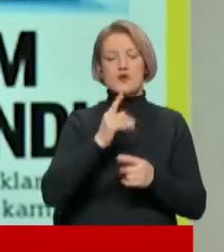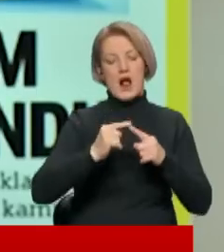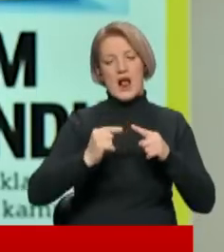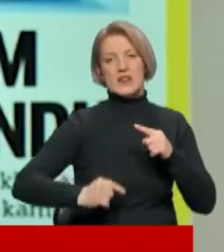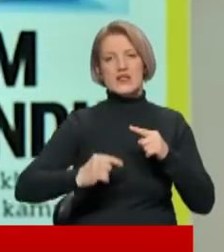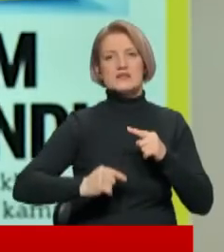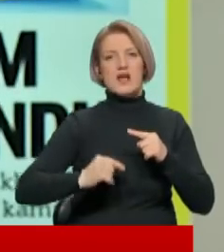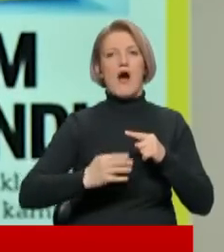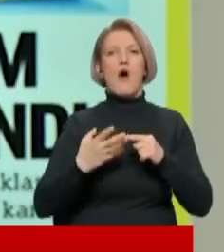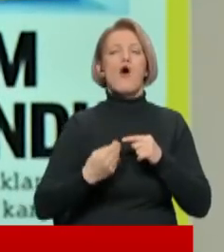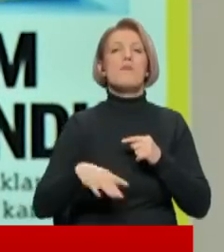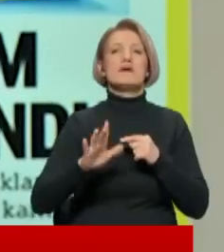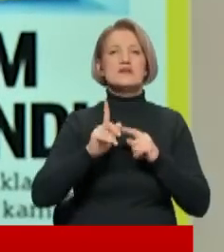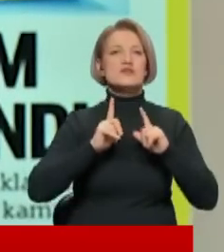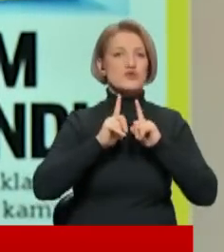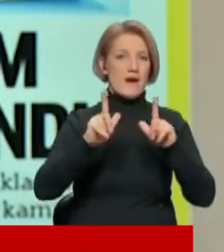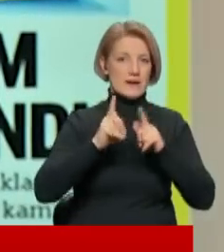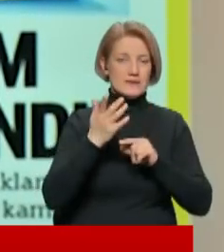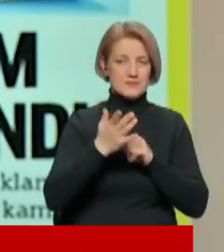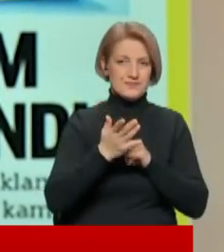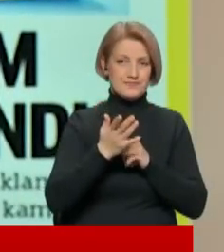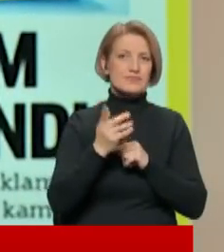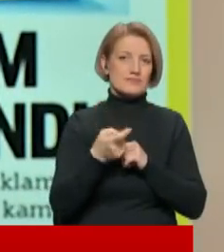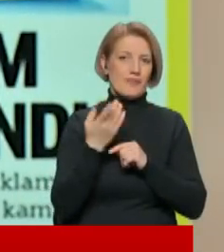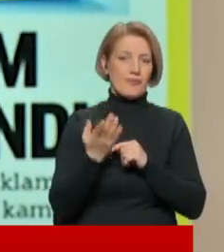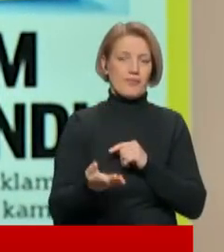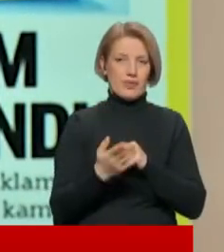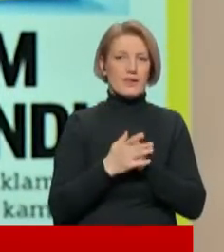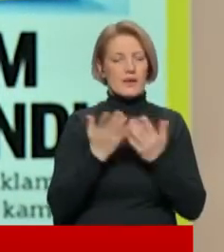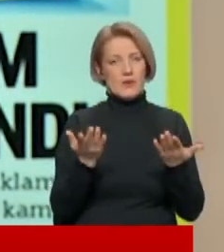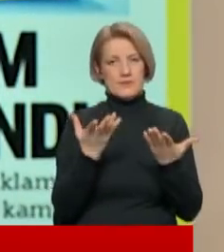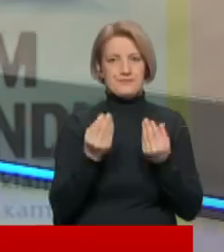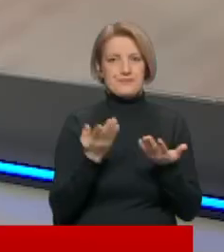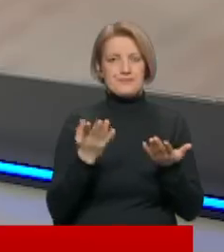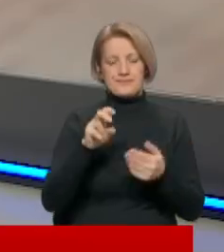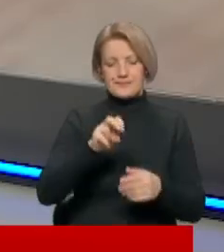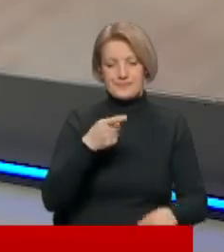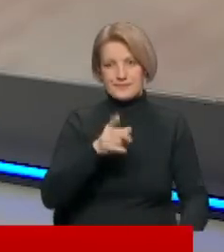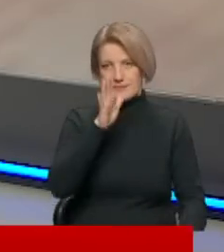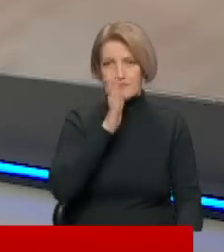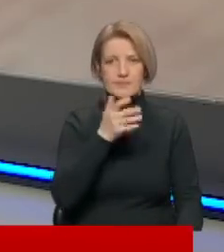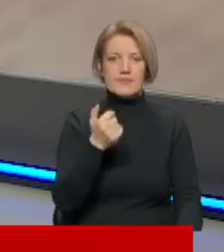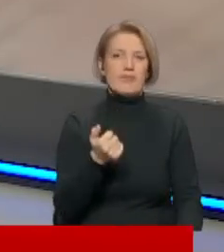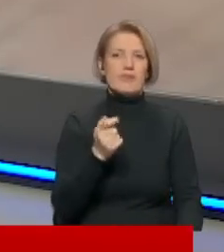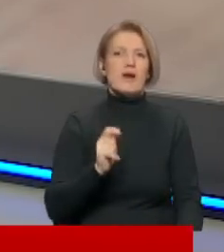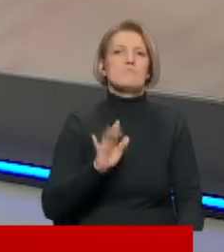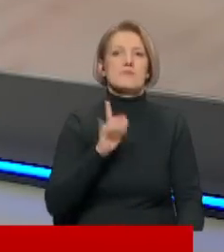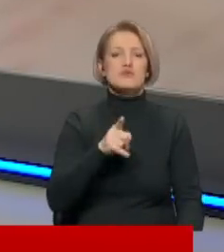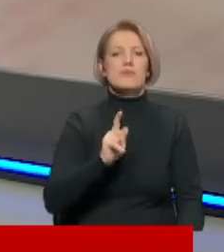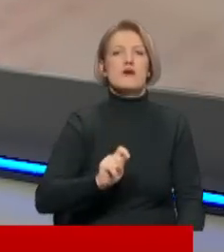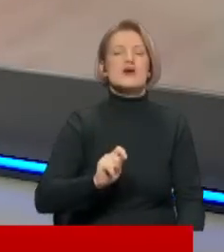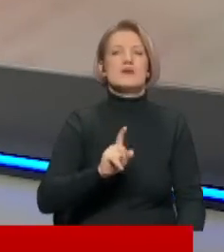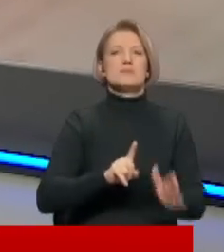liranın altında olmaması çağrısında bulunuyor acaba olacak mı Hadi 8.500-6 lira yapmayın bunu